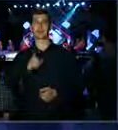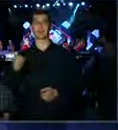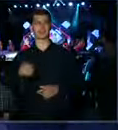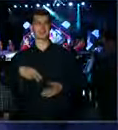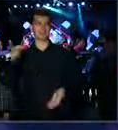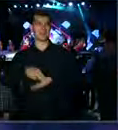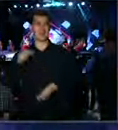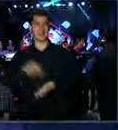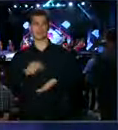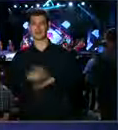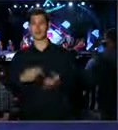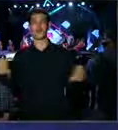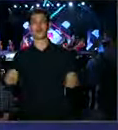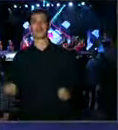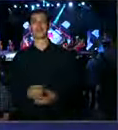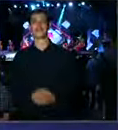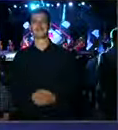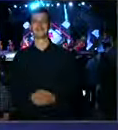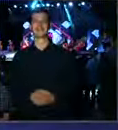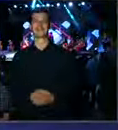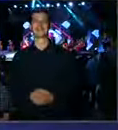radości, nie tylko klaszczą.